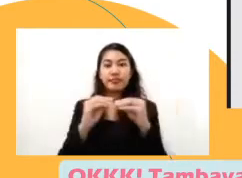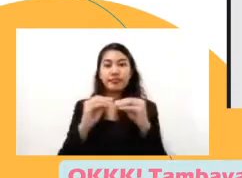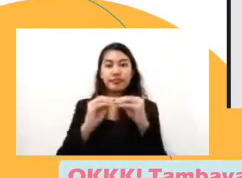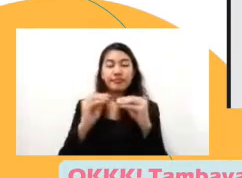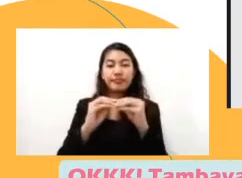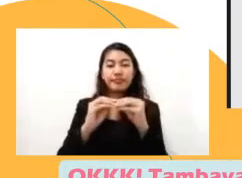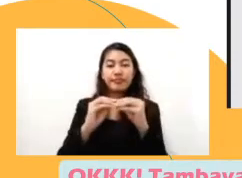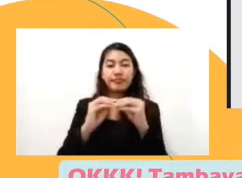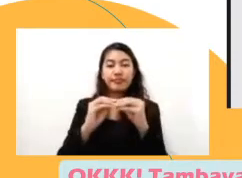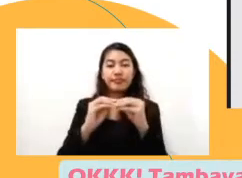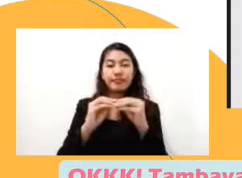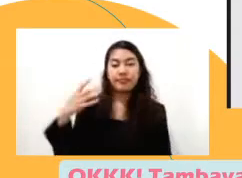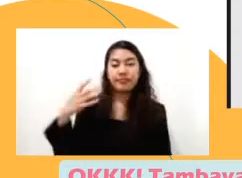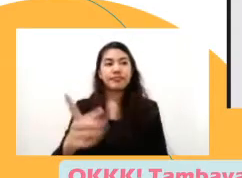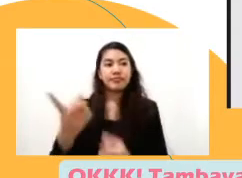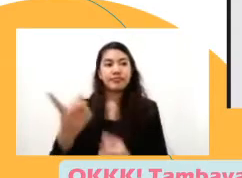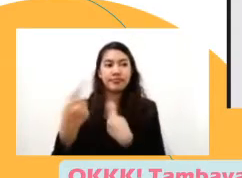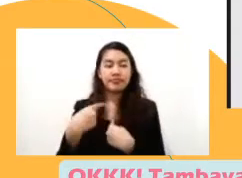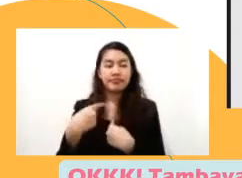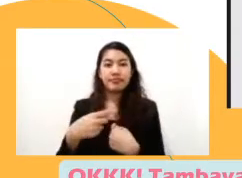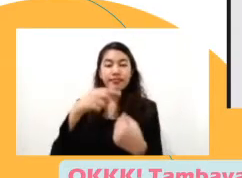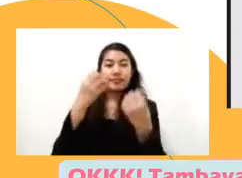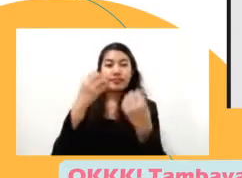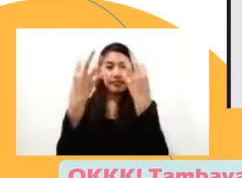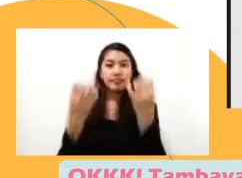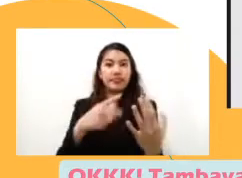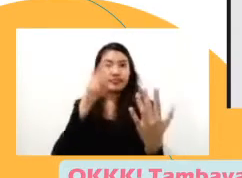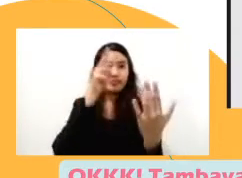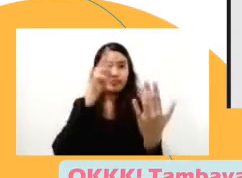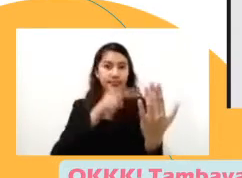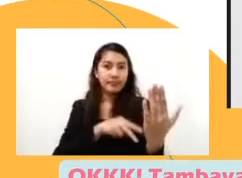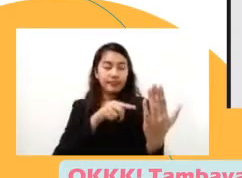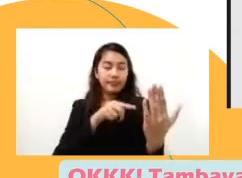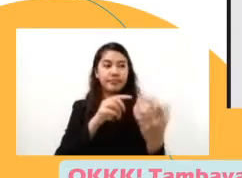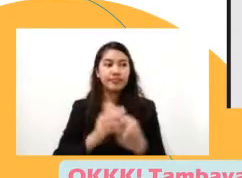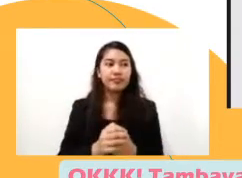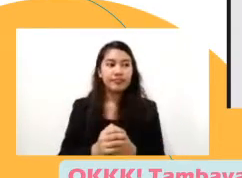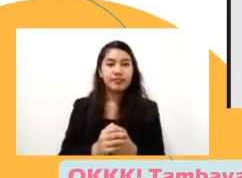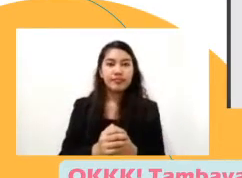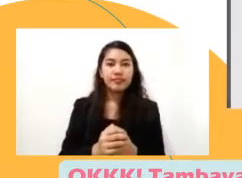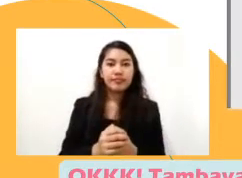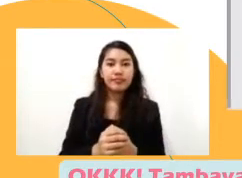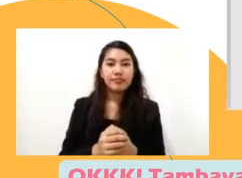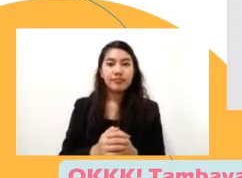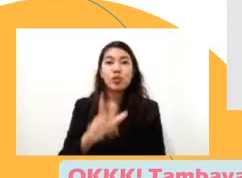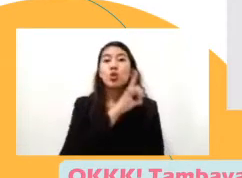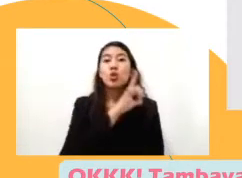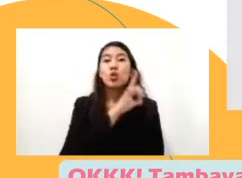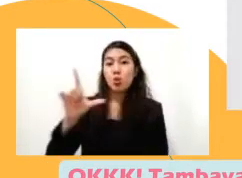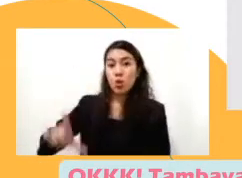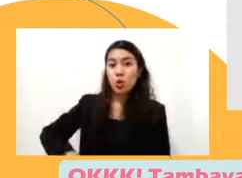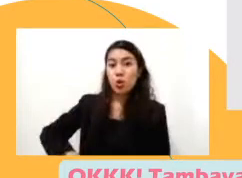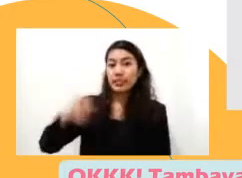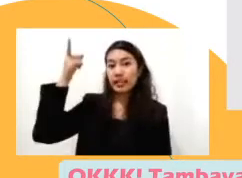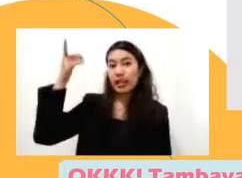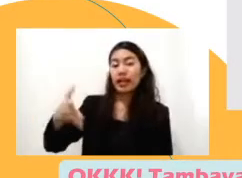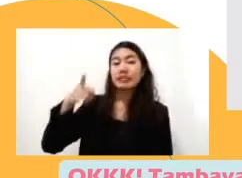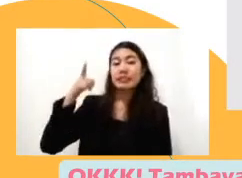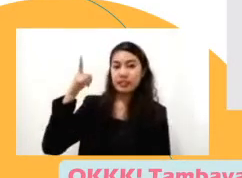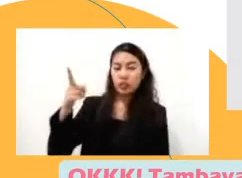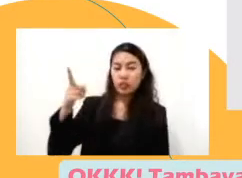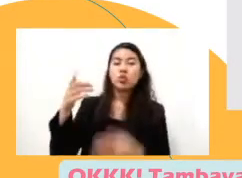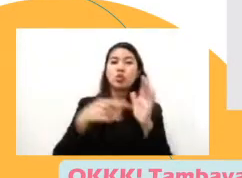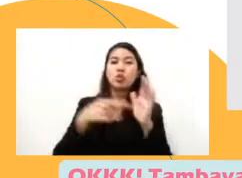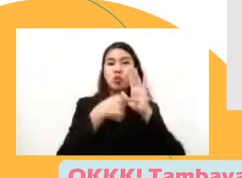Ayan, marami nagsasabi sa ating comment section na ang ating Panginoon, no, yung simbolo ng katatagan. Very good, guys,